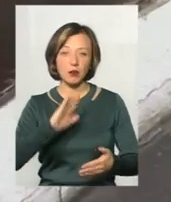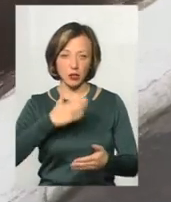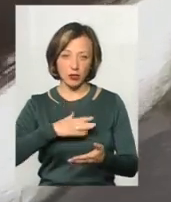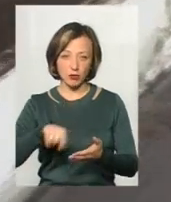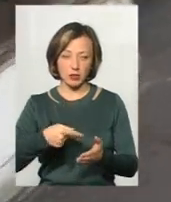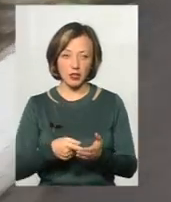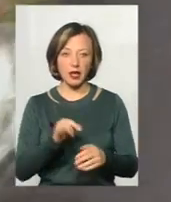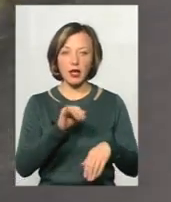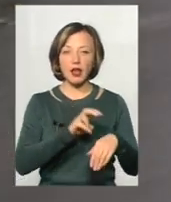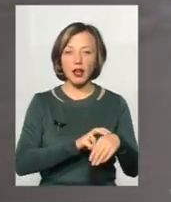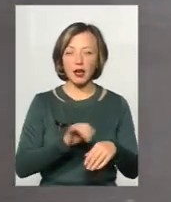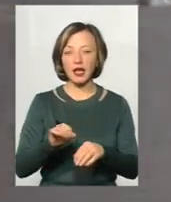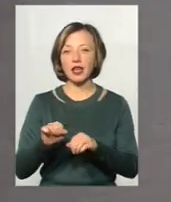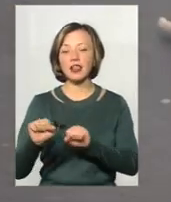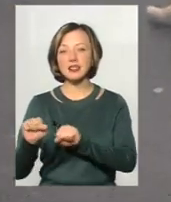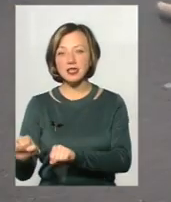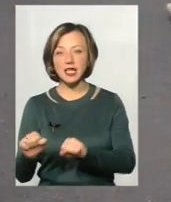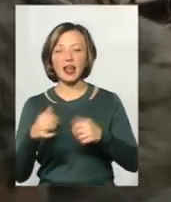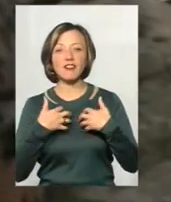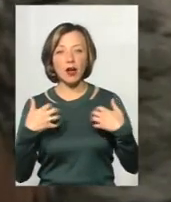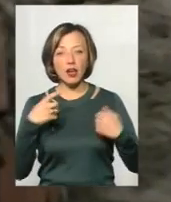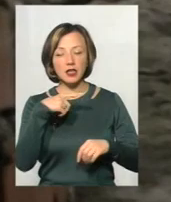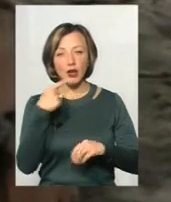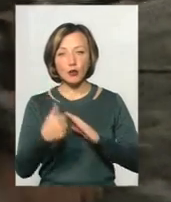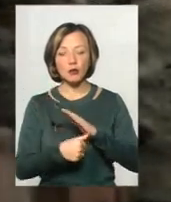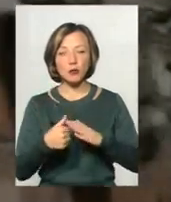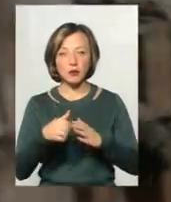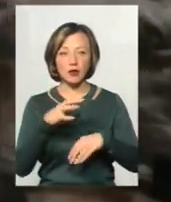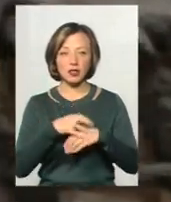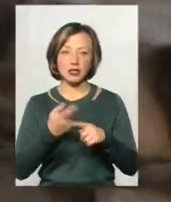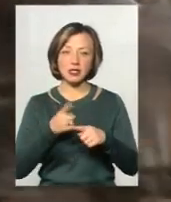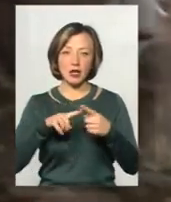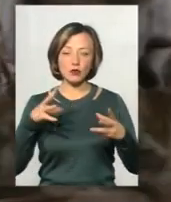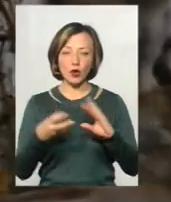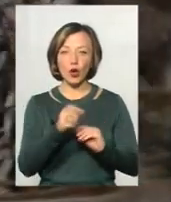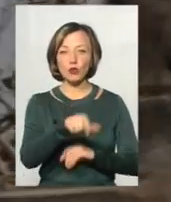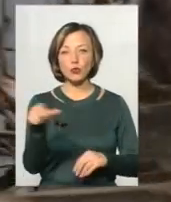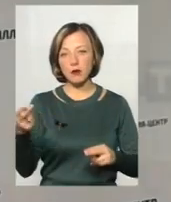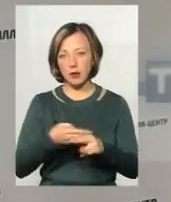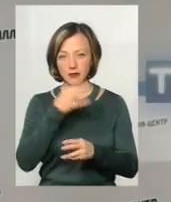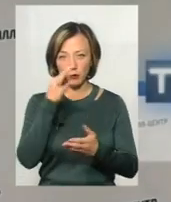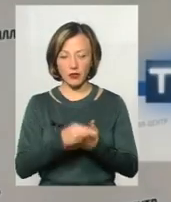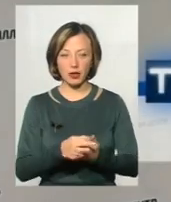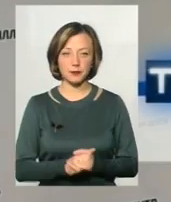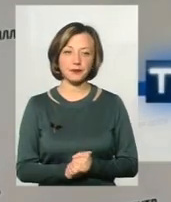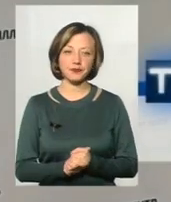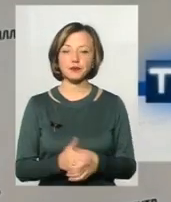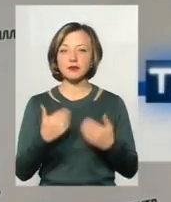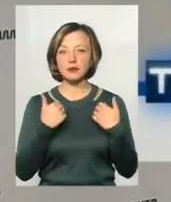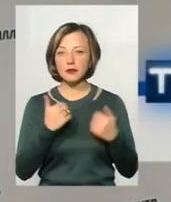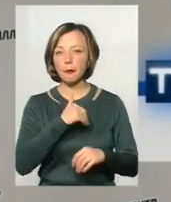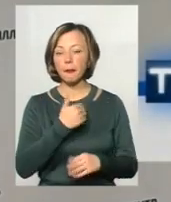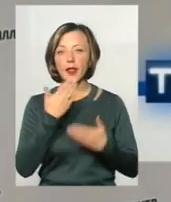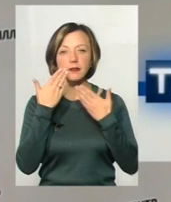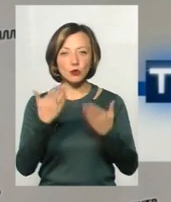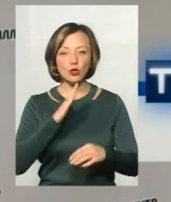І ветеринари, і зоозахисники переконують, бездомний кіт – це результат людської безвідповідальності. Я хотіла б звернутися до